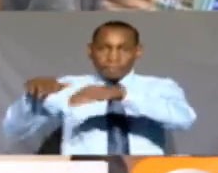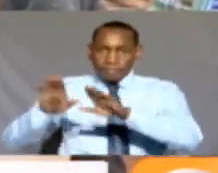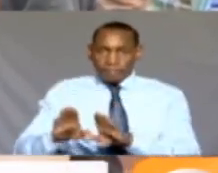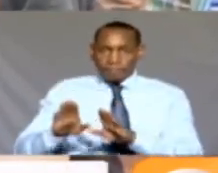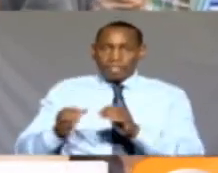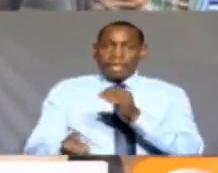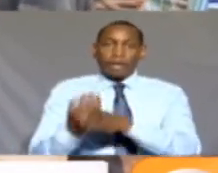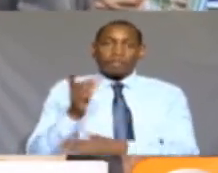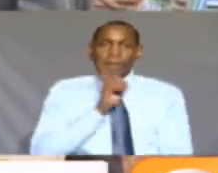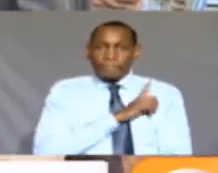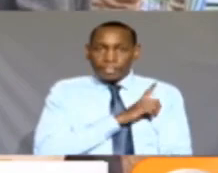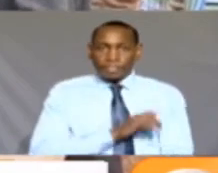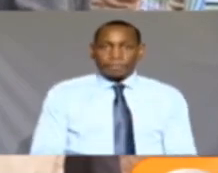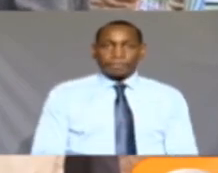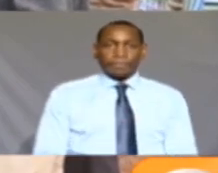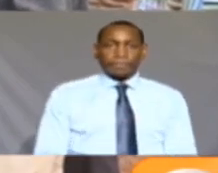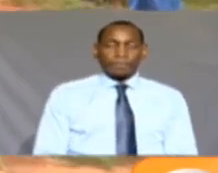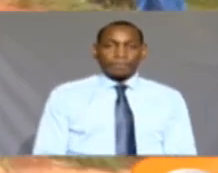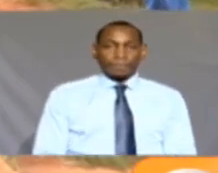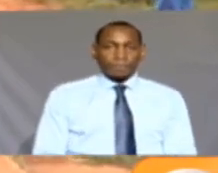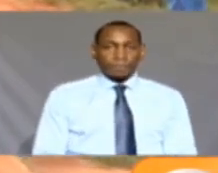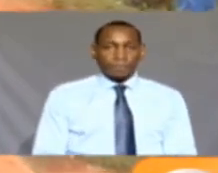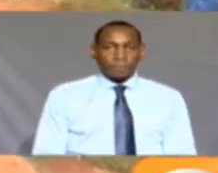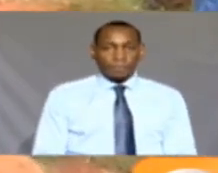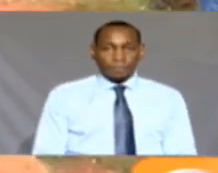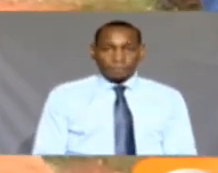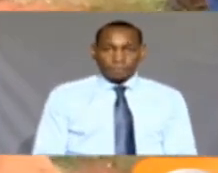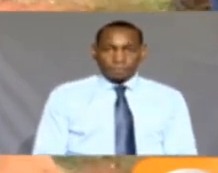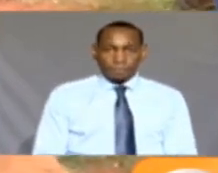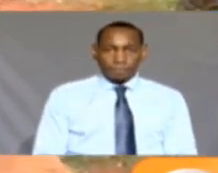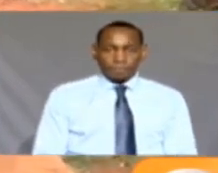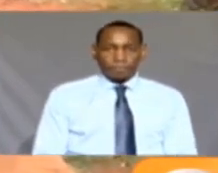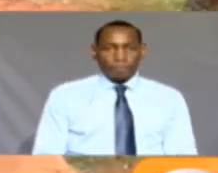ya mazishi imebuniwa. Makori Ongechi, Runinga ya Citizen, Nairobi.